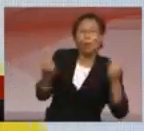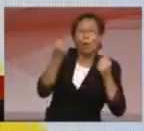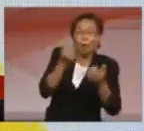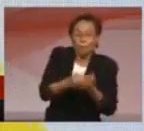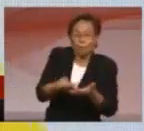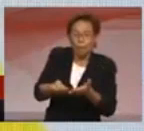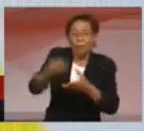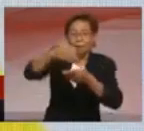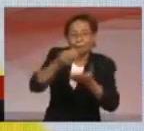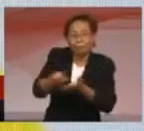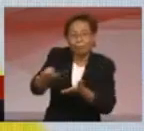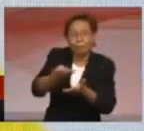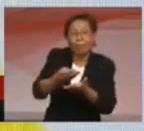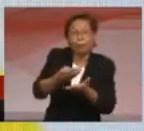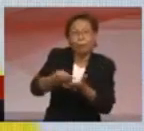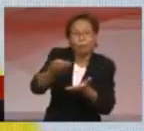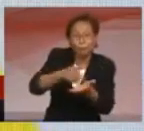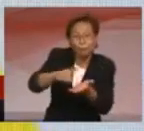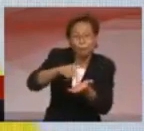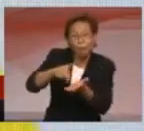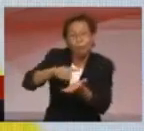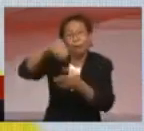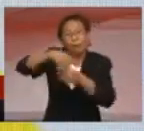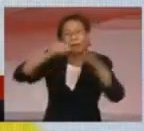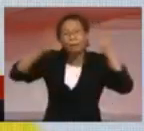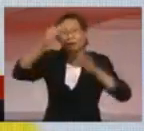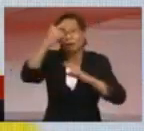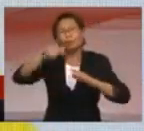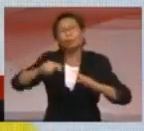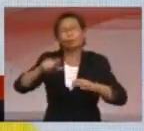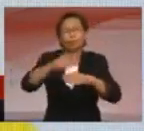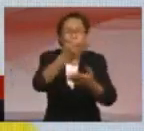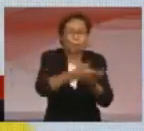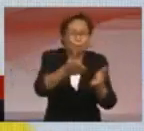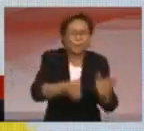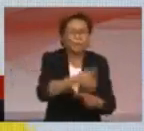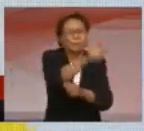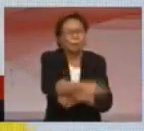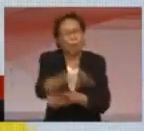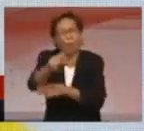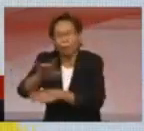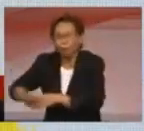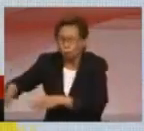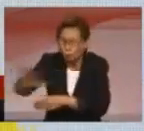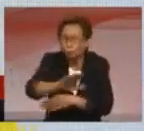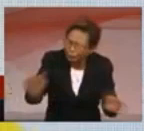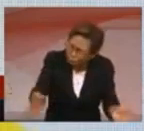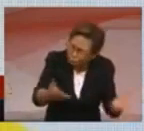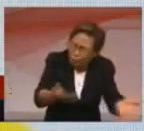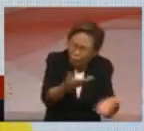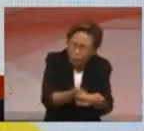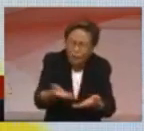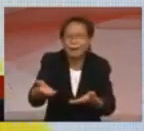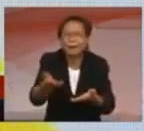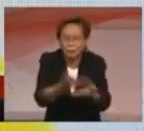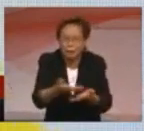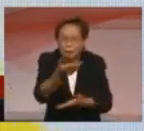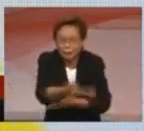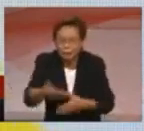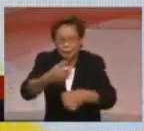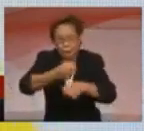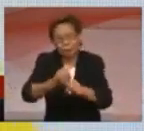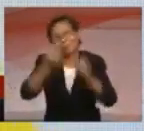domestik dengan menggalakkan para pengguna di negara kita ini membeli barangan buatan